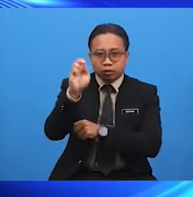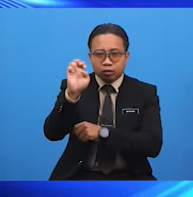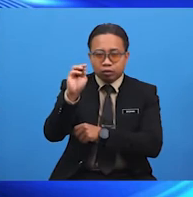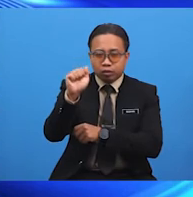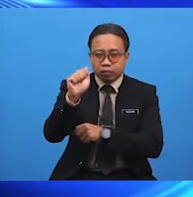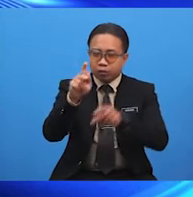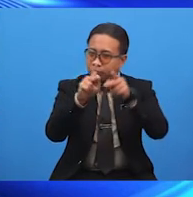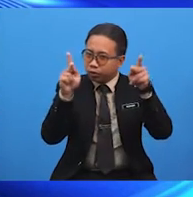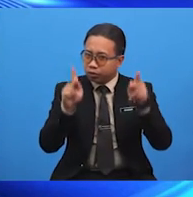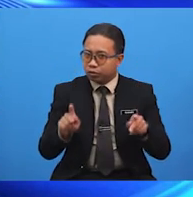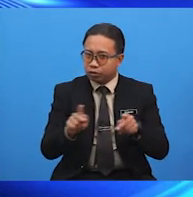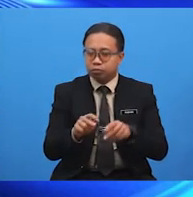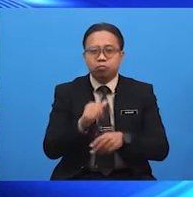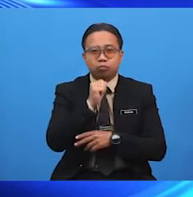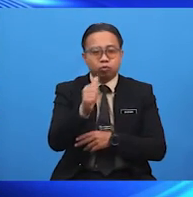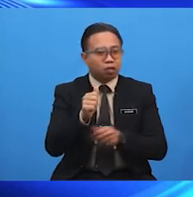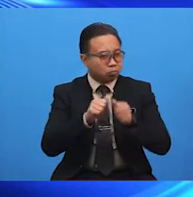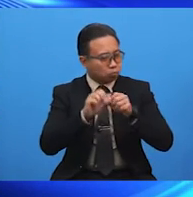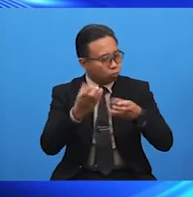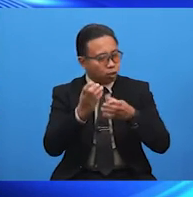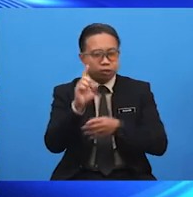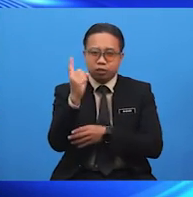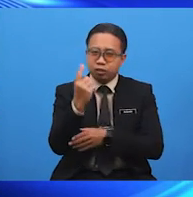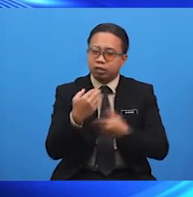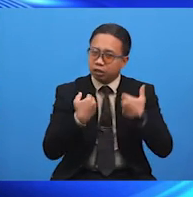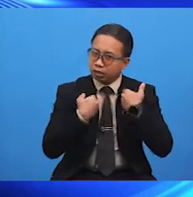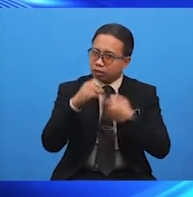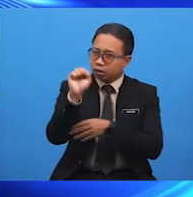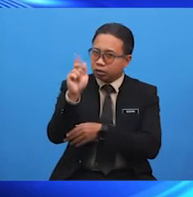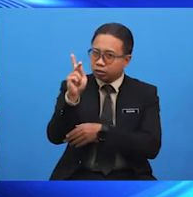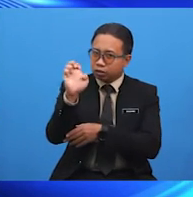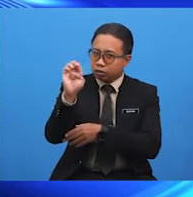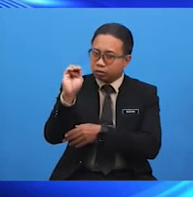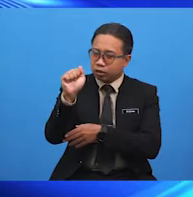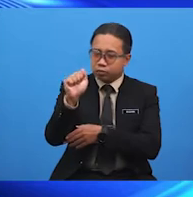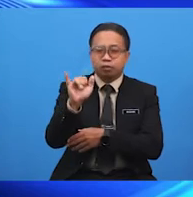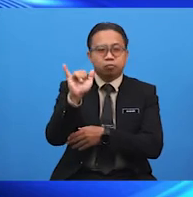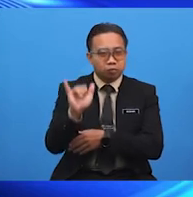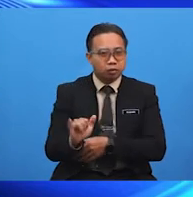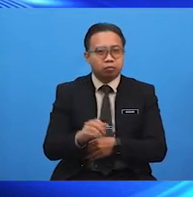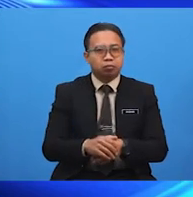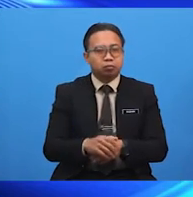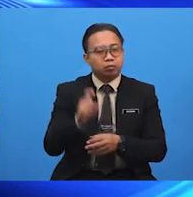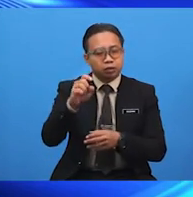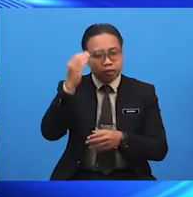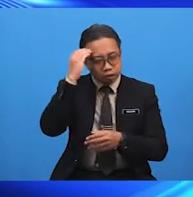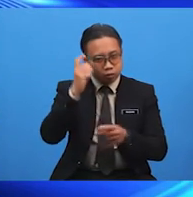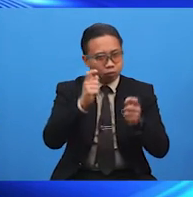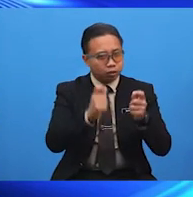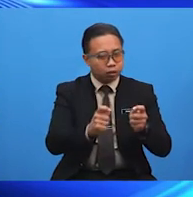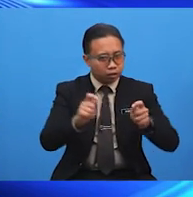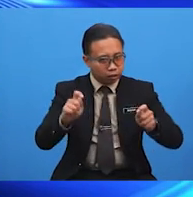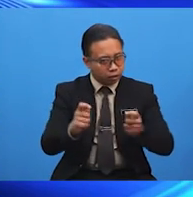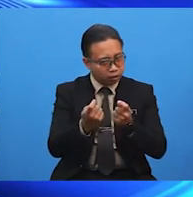peperiksaan, bukannya pakai sembrono. Ya, ada skemanya. Jadi pelajar perlu belajar teknik dan disiplin melukis